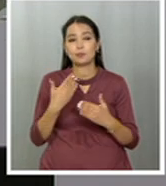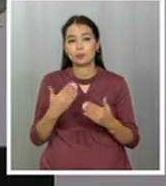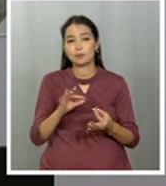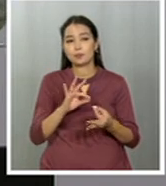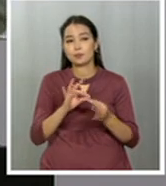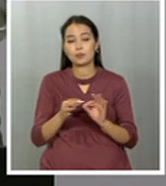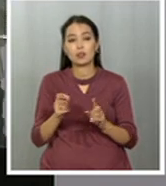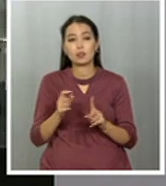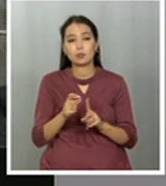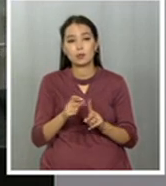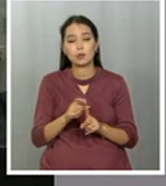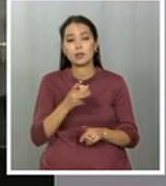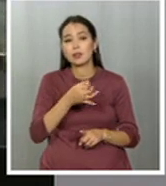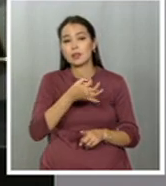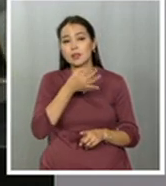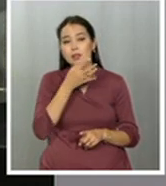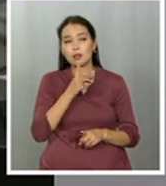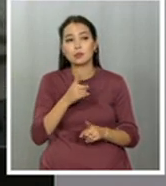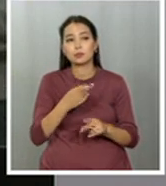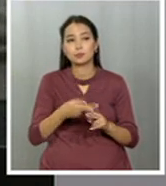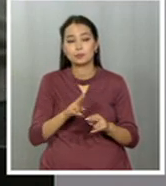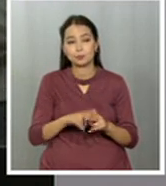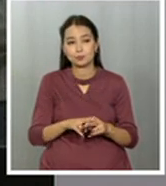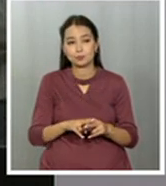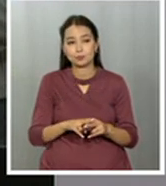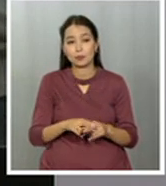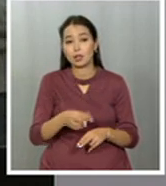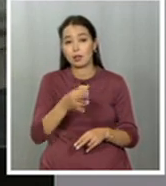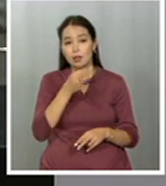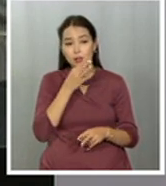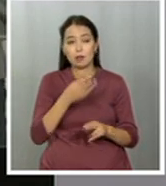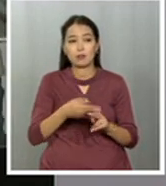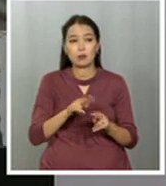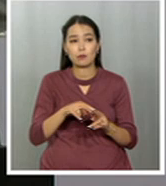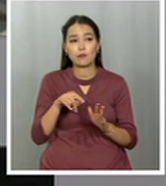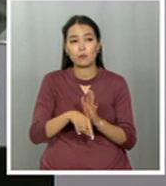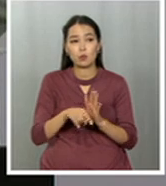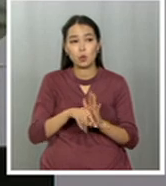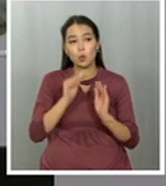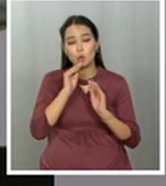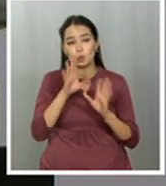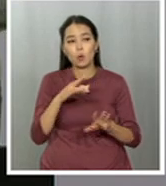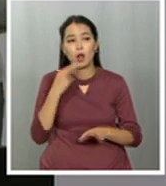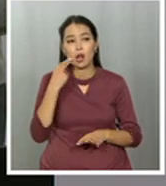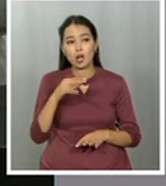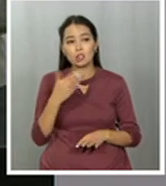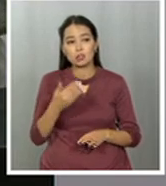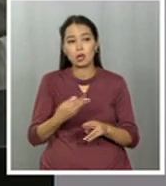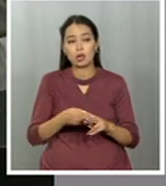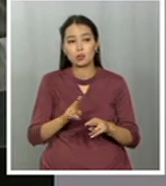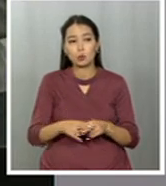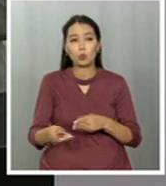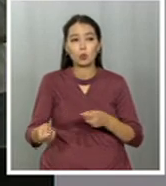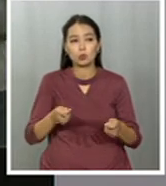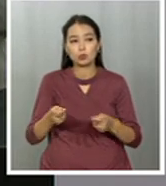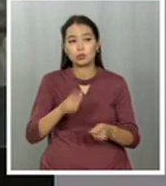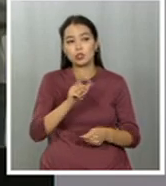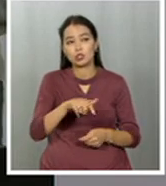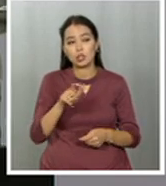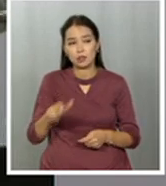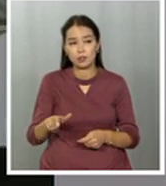слову «нравственность» в толковом словаре Ожегова. Нравственность – внутренние духовные качества, которыми руководствуется